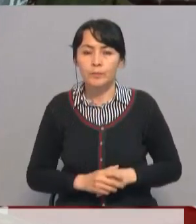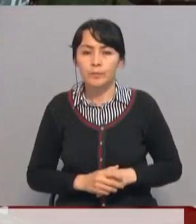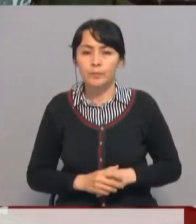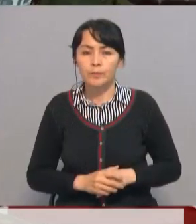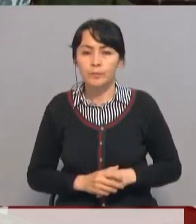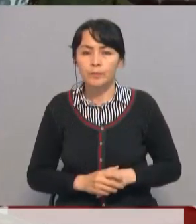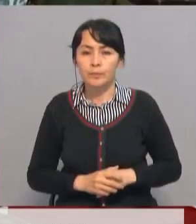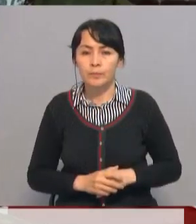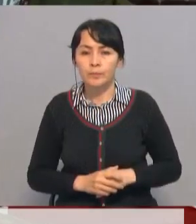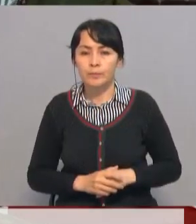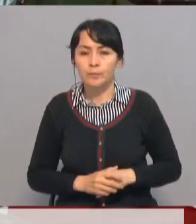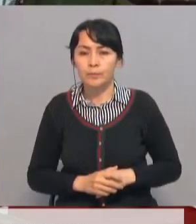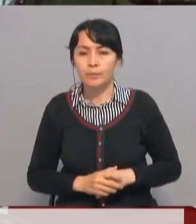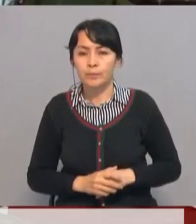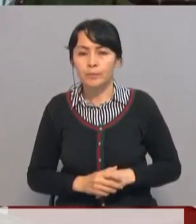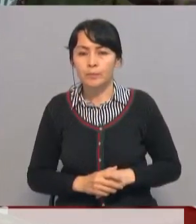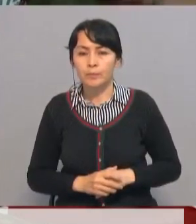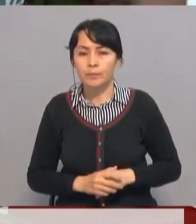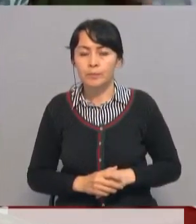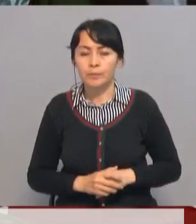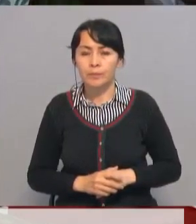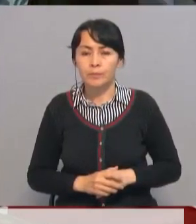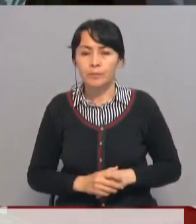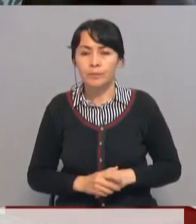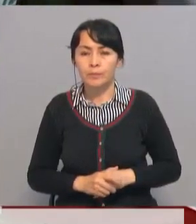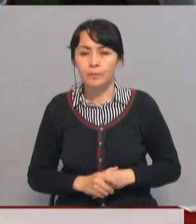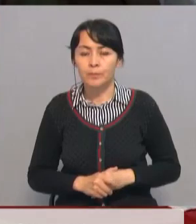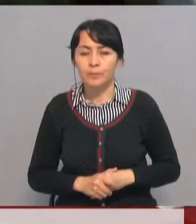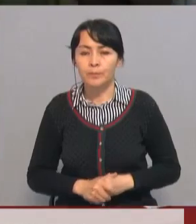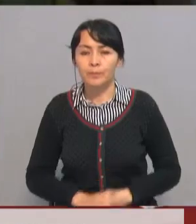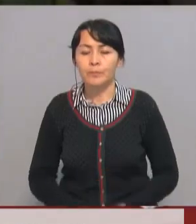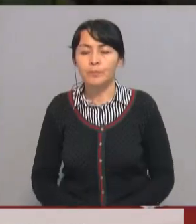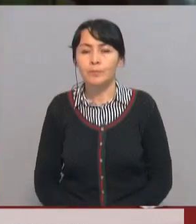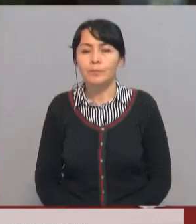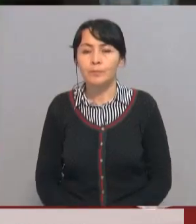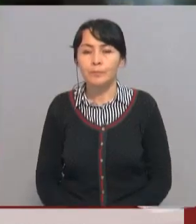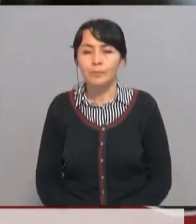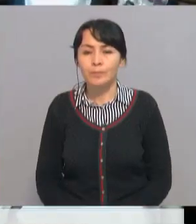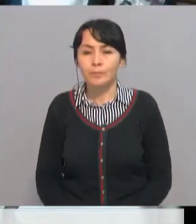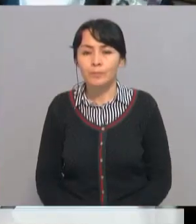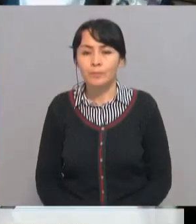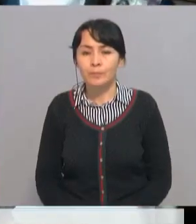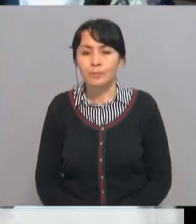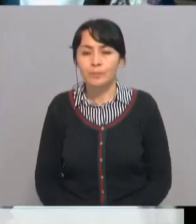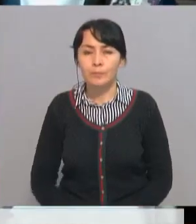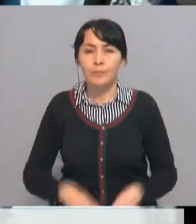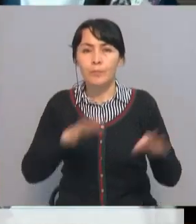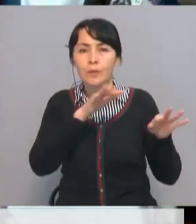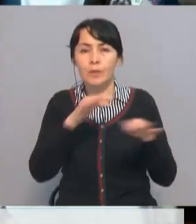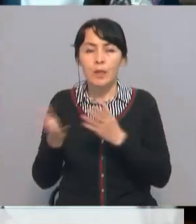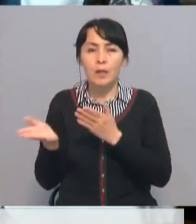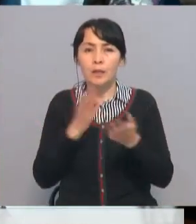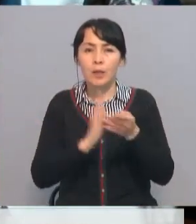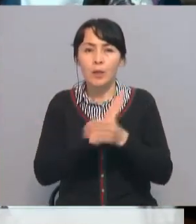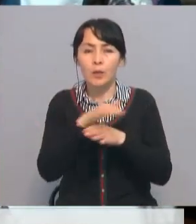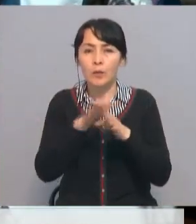енді жігіттеріміз сый-сияпатын берсін. Ішіп алыңдар енді сыйлықтарыңды беріңдер. Ал қыздарымыз оны... Шараға келген